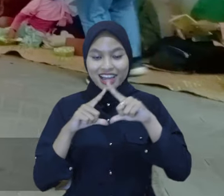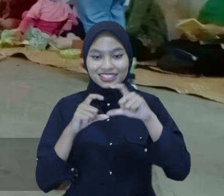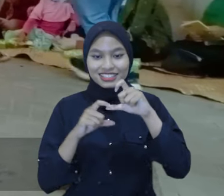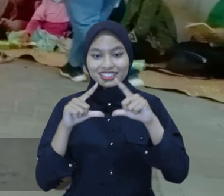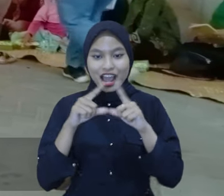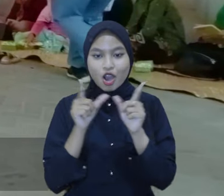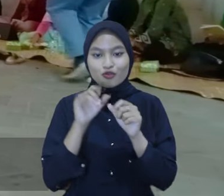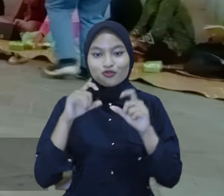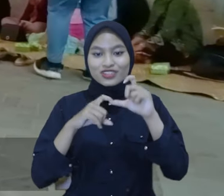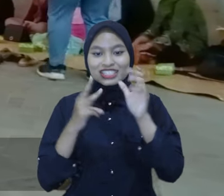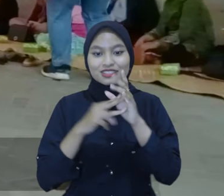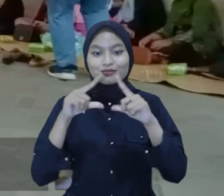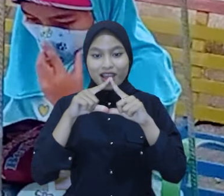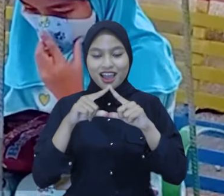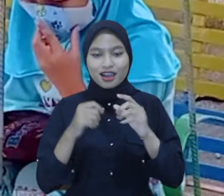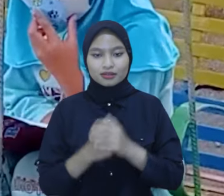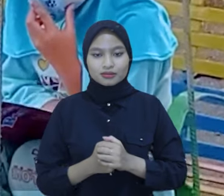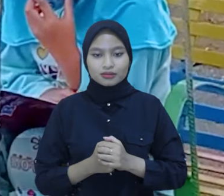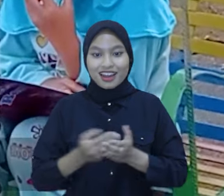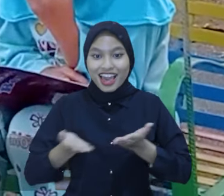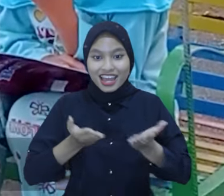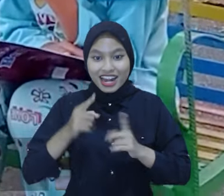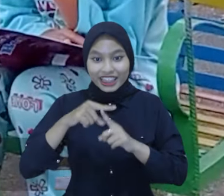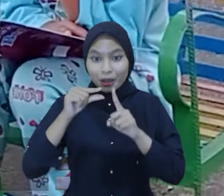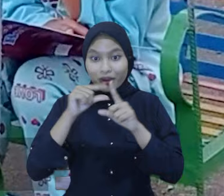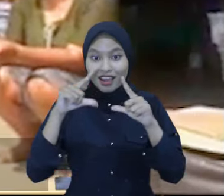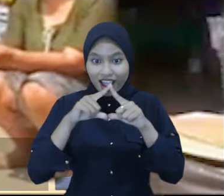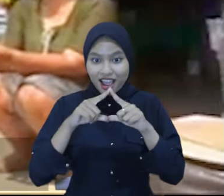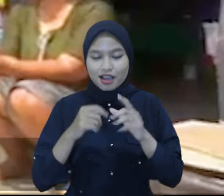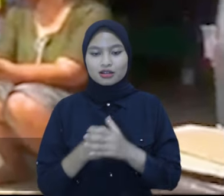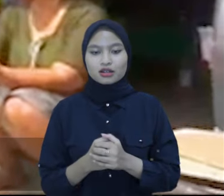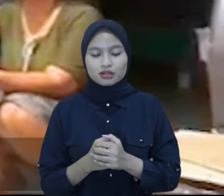layanan dasawisma, layanan TPA,